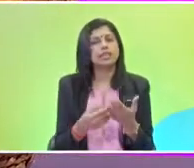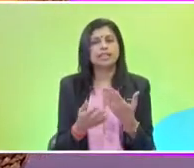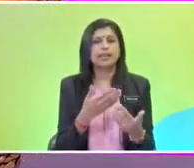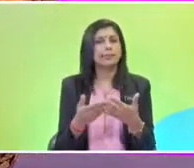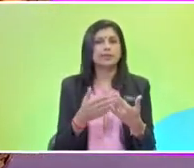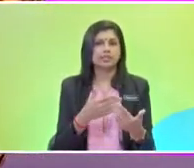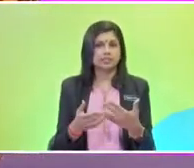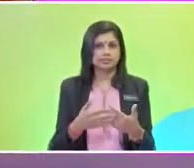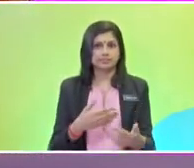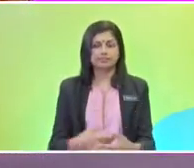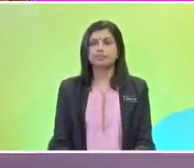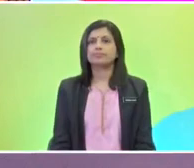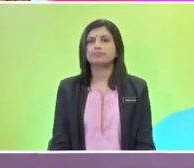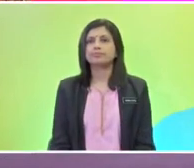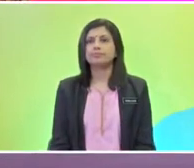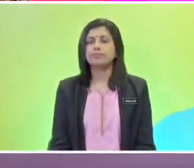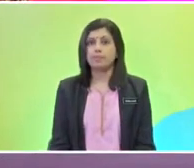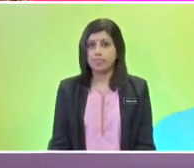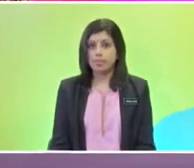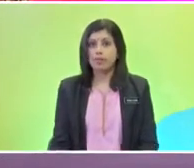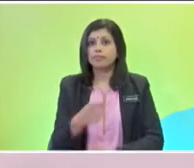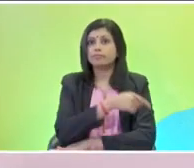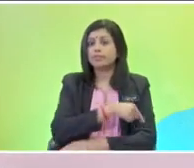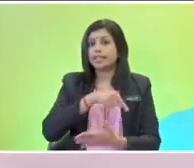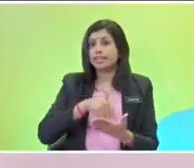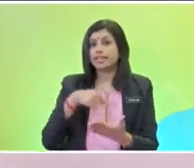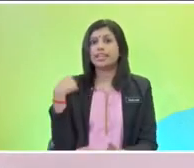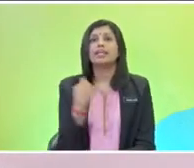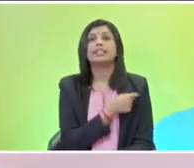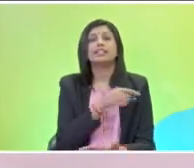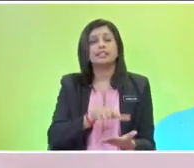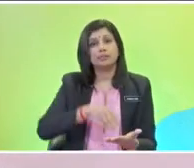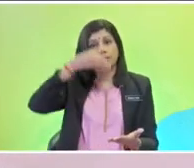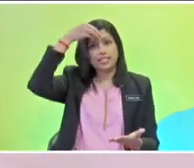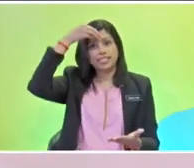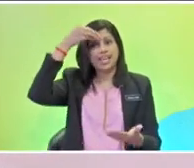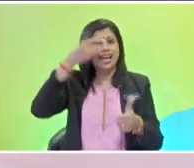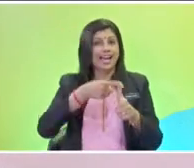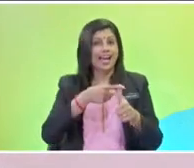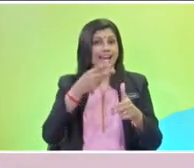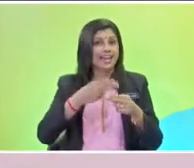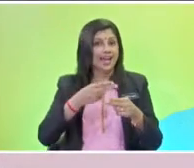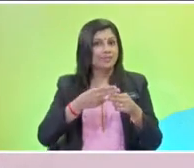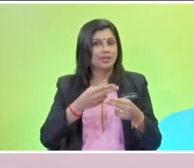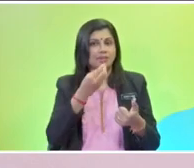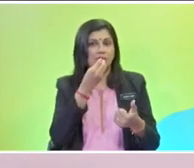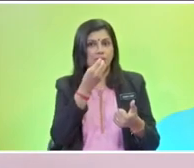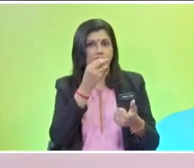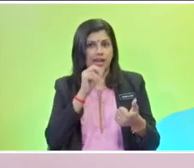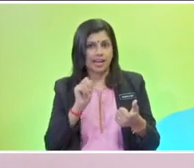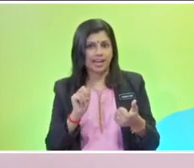Okey, hari ini kita nak belajar tentang buah-buahan, nama buah-buahan dan juga idea